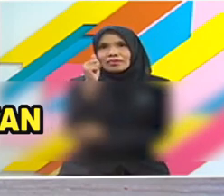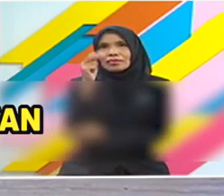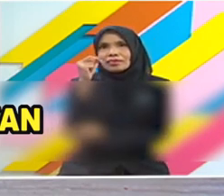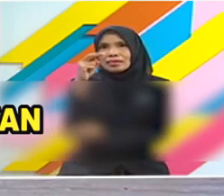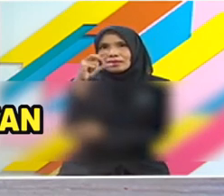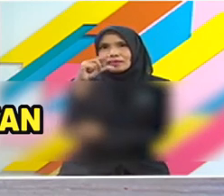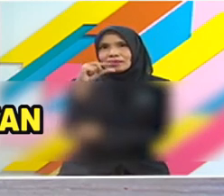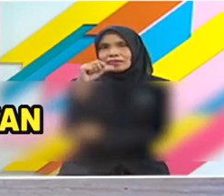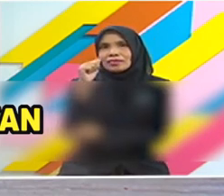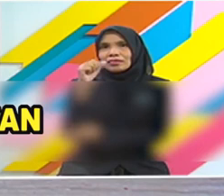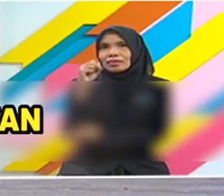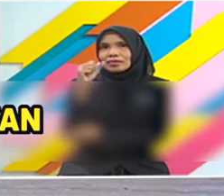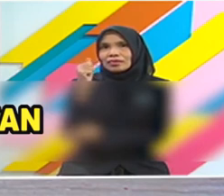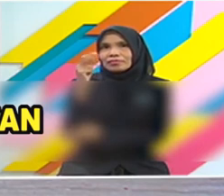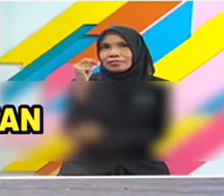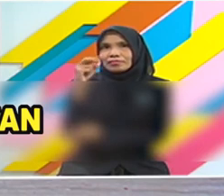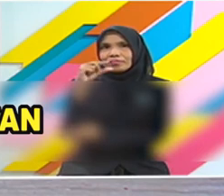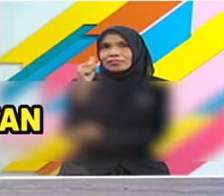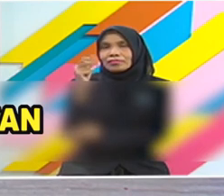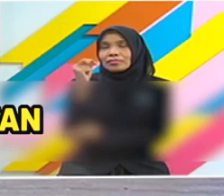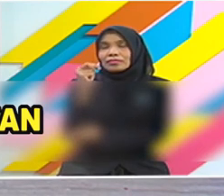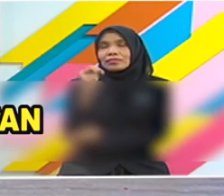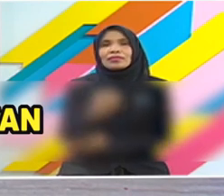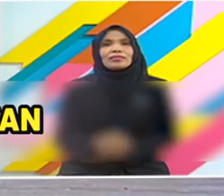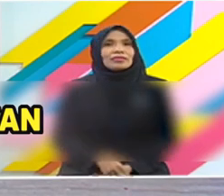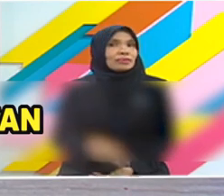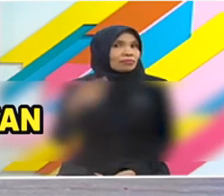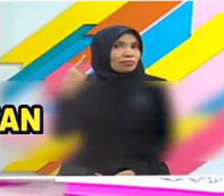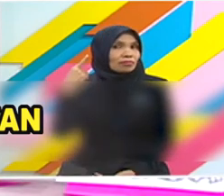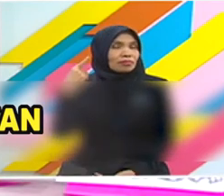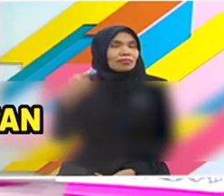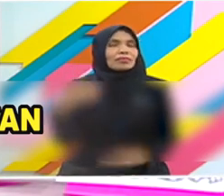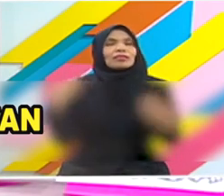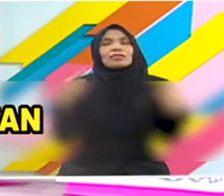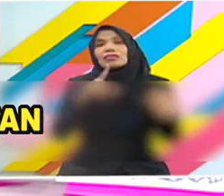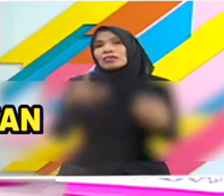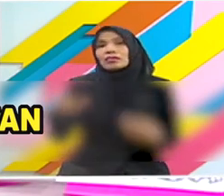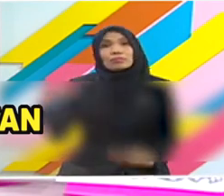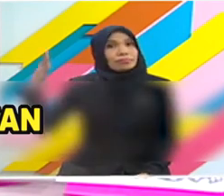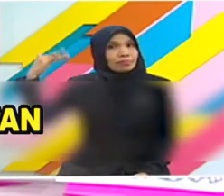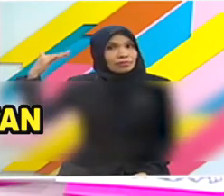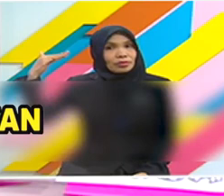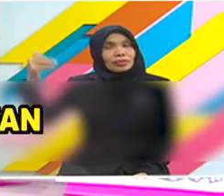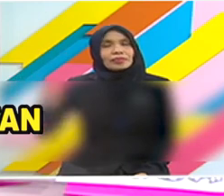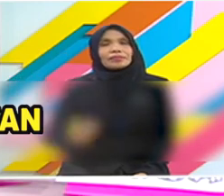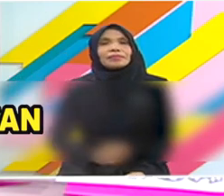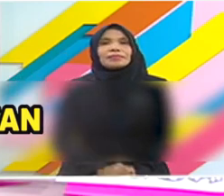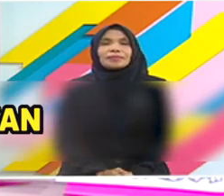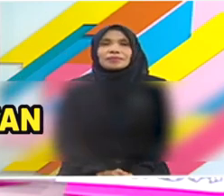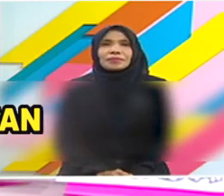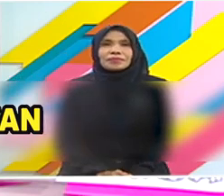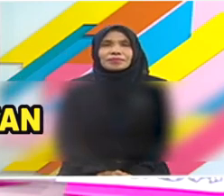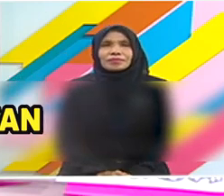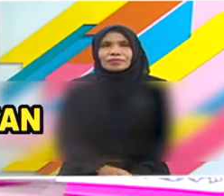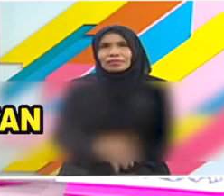bunyi, kita tak boleh dengar. Faham cikgu. Okay. Tapi saya nak ada satu kemusykilan. Okey. Nak tanya dengan cikgu,